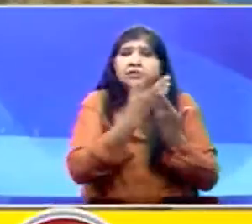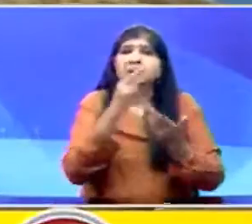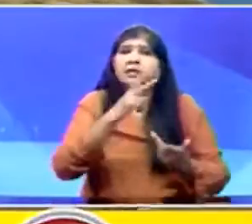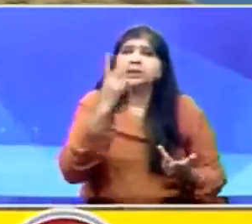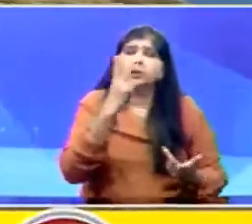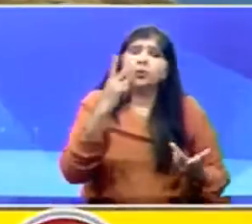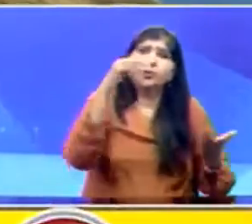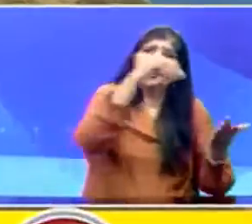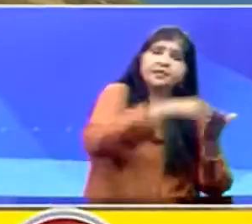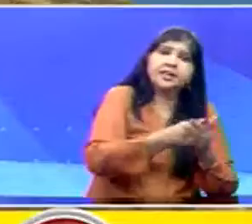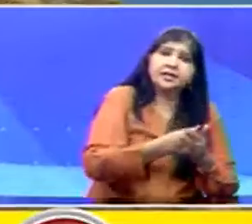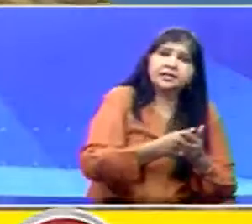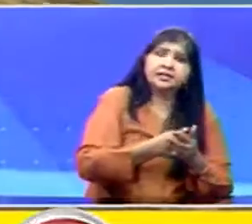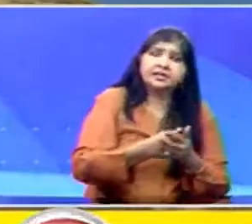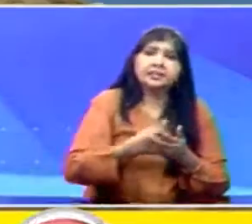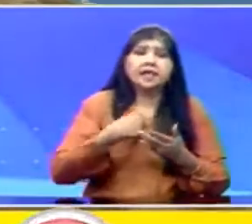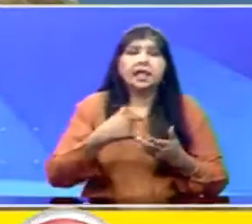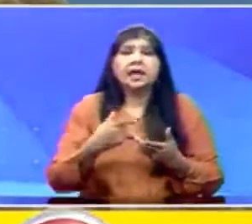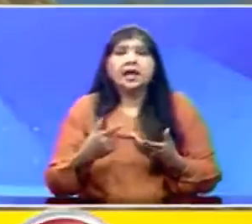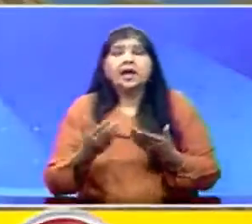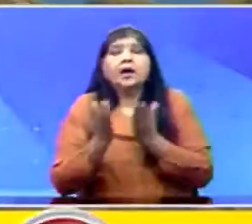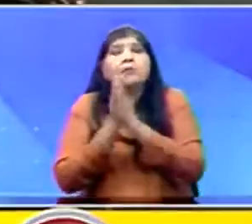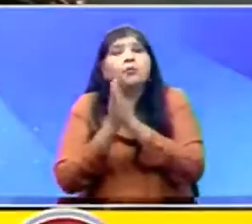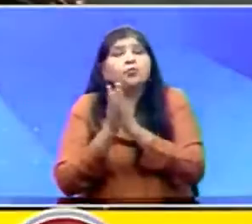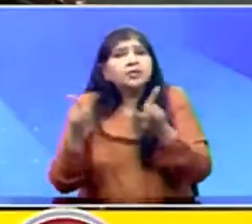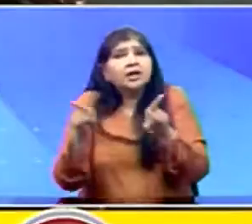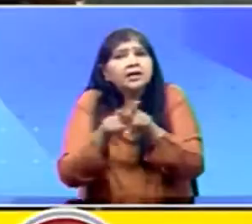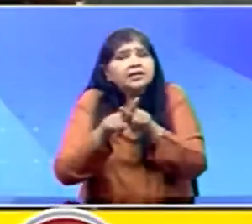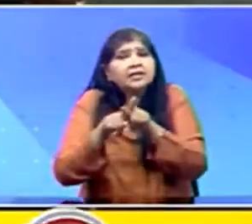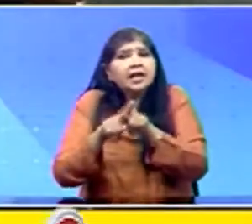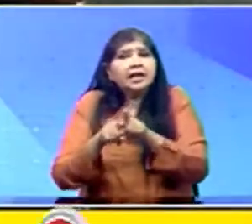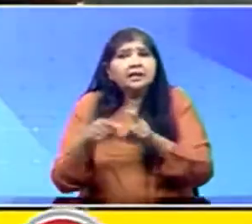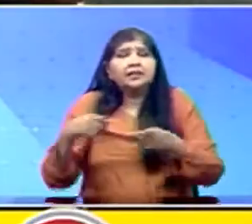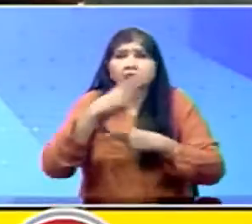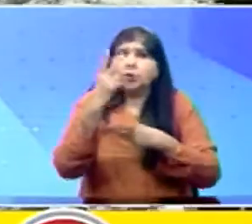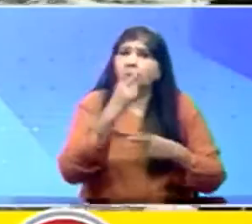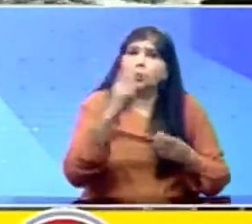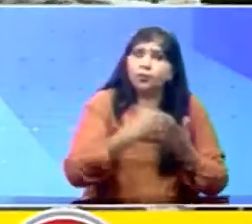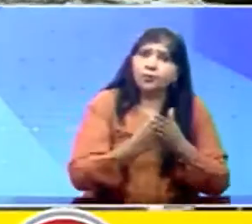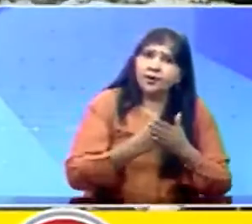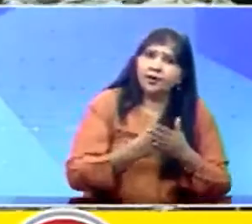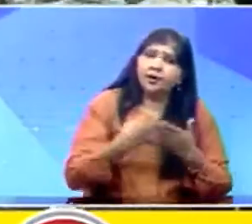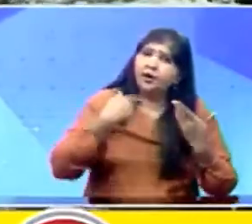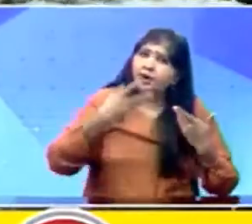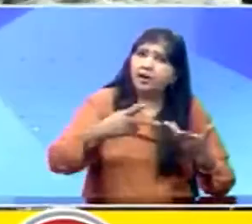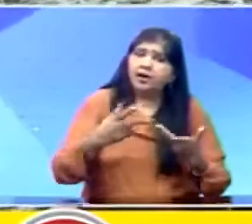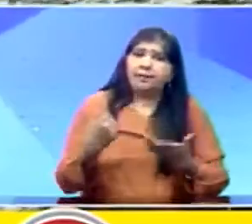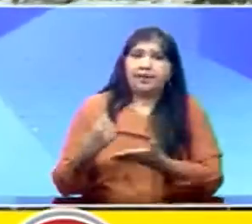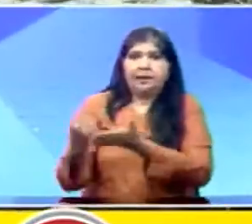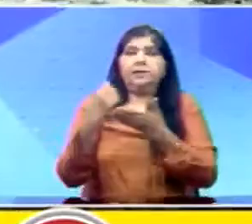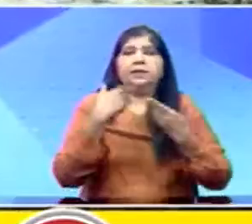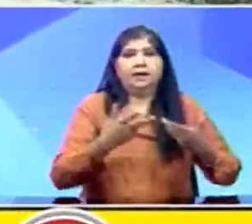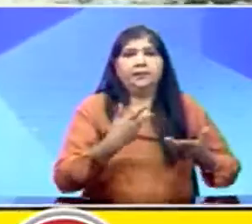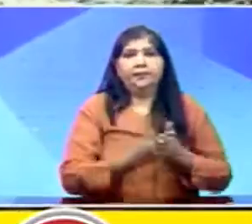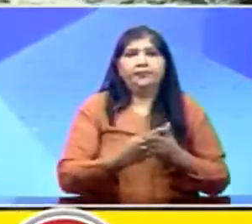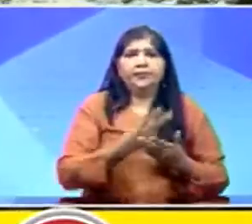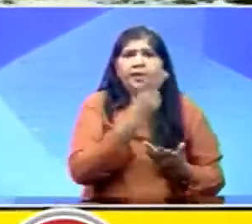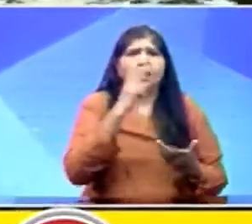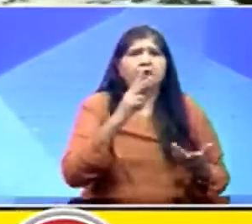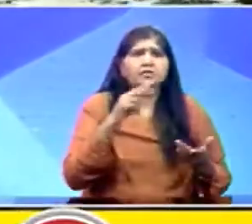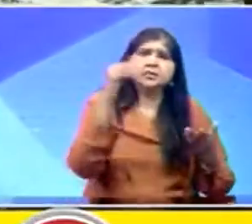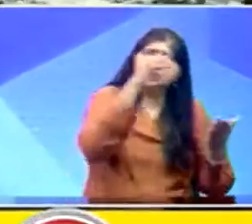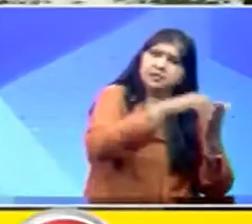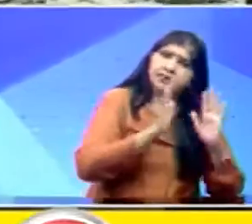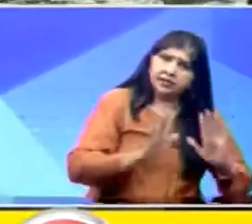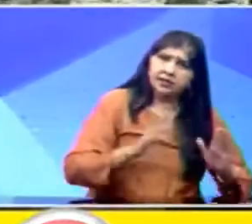जैसी धार्मिक जिम्मेदारियां हमें सौपी थी अलग-अलग तिरसी यात्राओं पर तो हम सब जाते